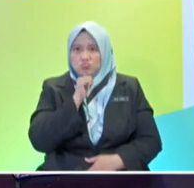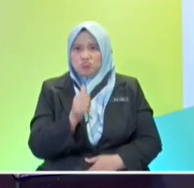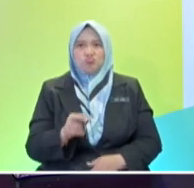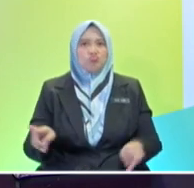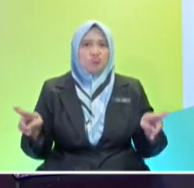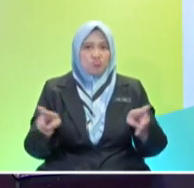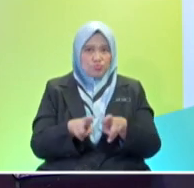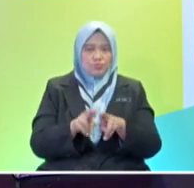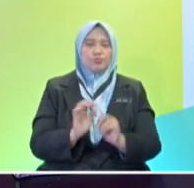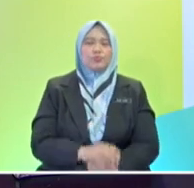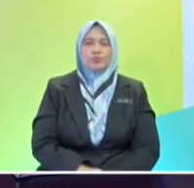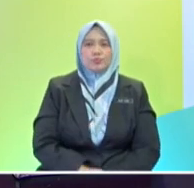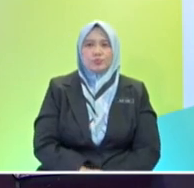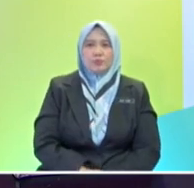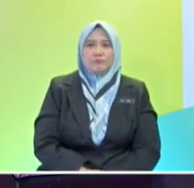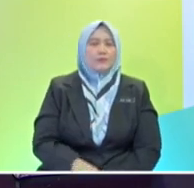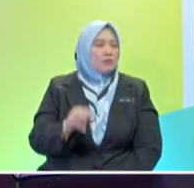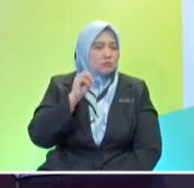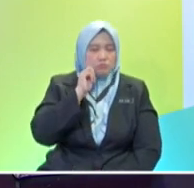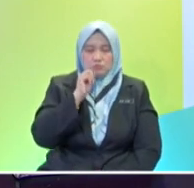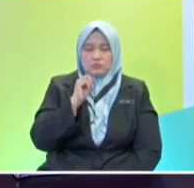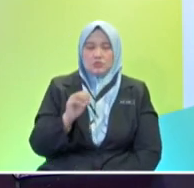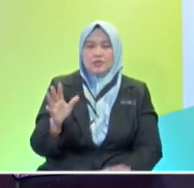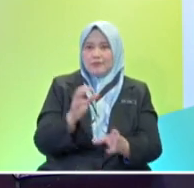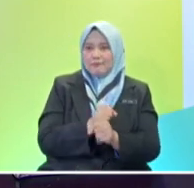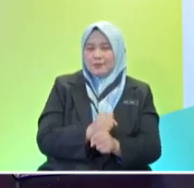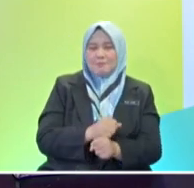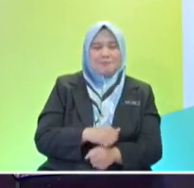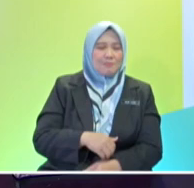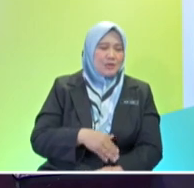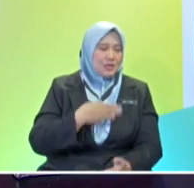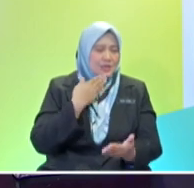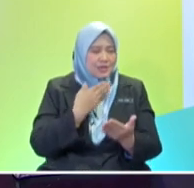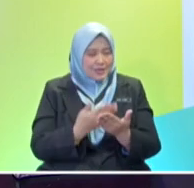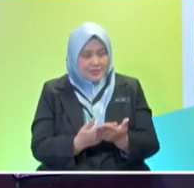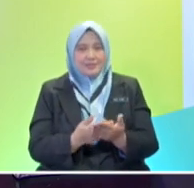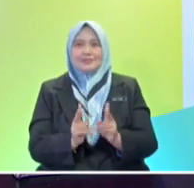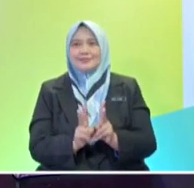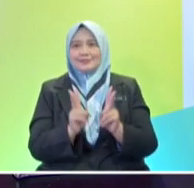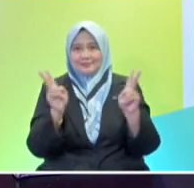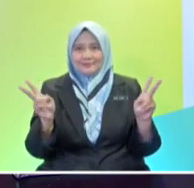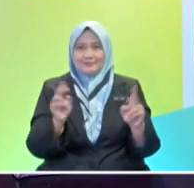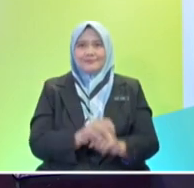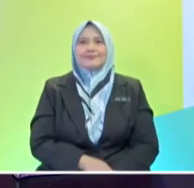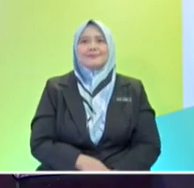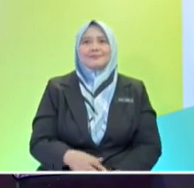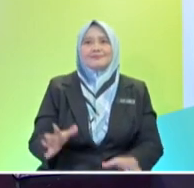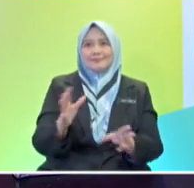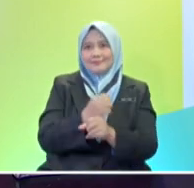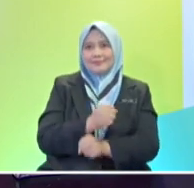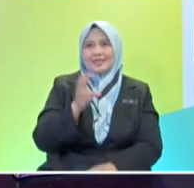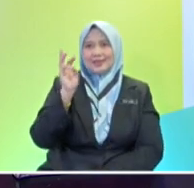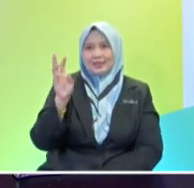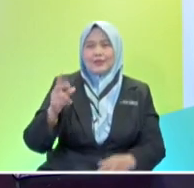melakukan dengan begitu baik sekali. Wow. Dan cikgu bagi berapa tadi ganjaran? 6 ganjaran pada hari